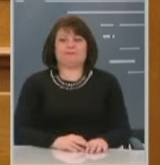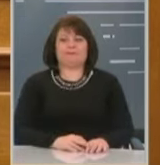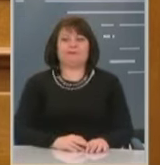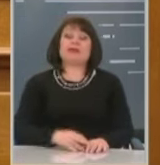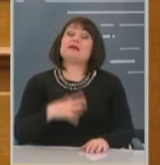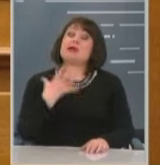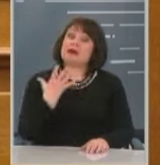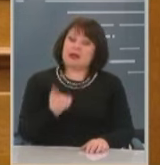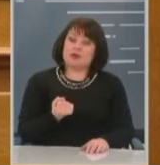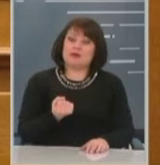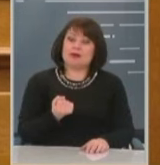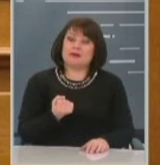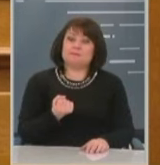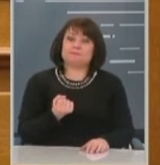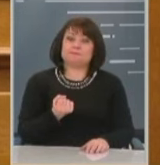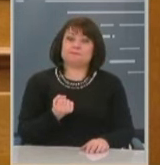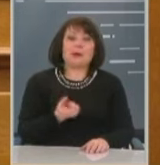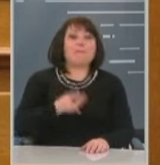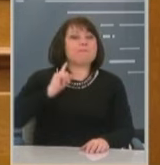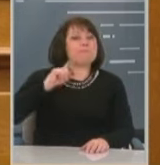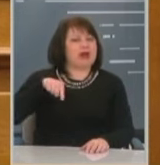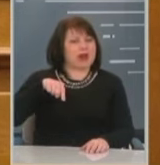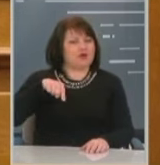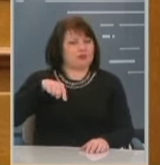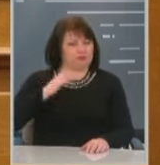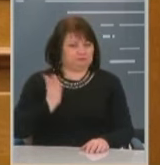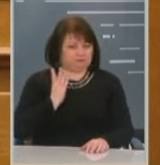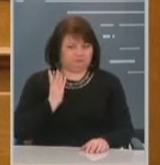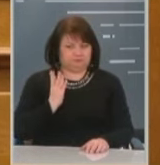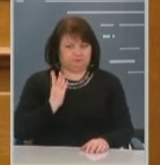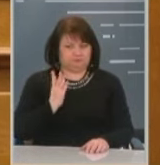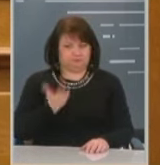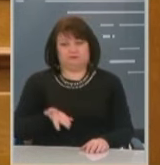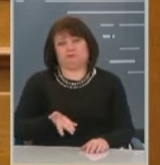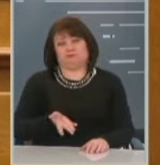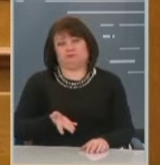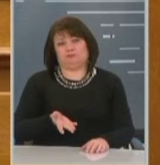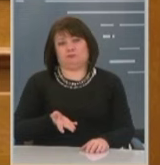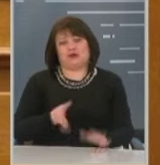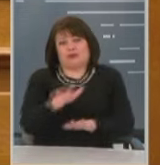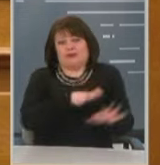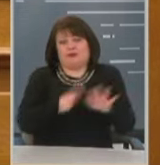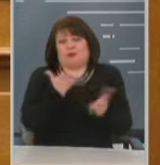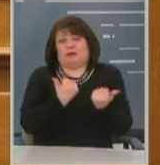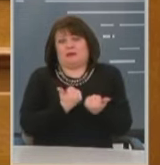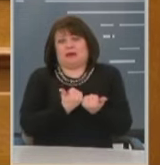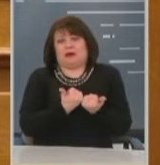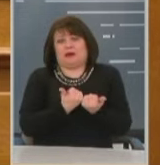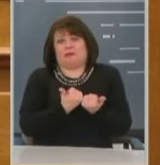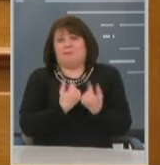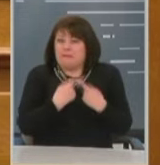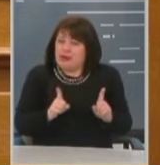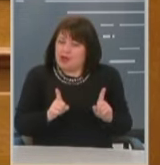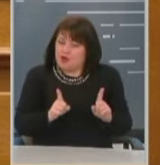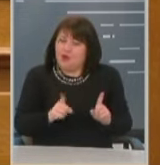εδώ κάτι το παράνομο, εφόσον αλλιώς δεν γίνεται να υπάρχει διαπλοκή και κάτι το περίεργο,